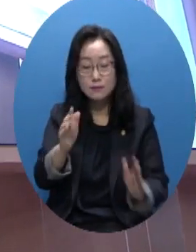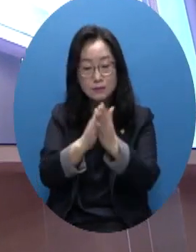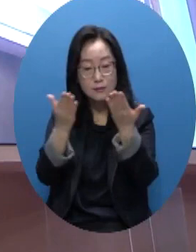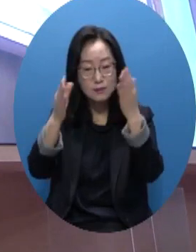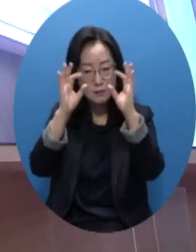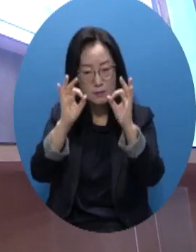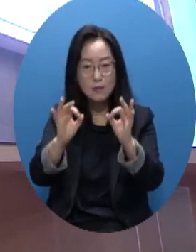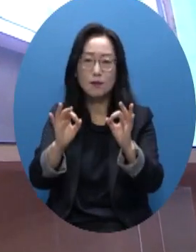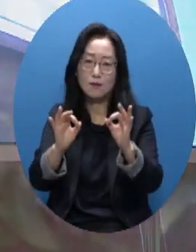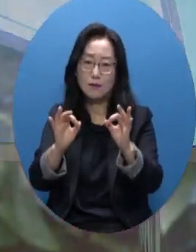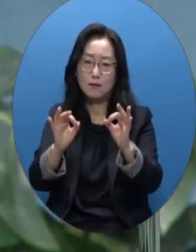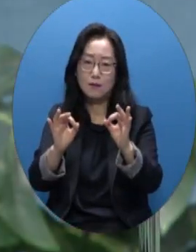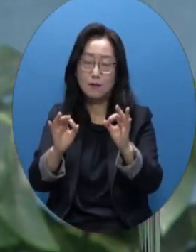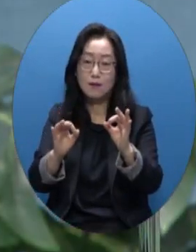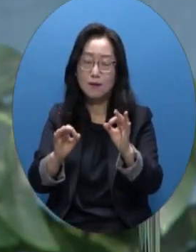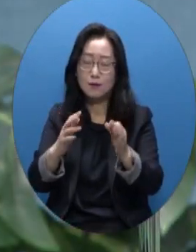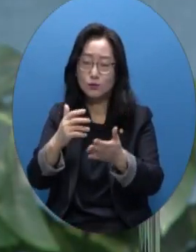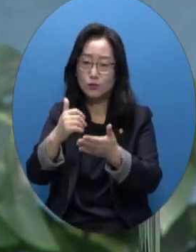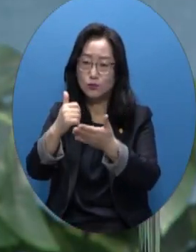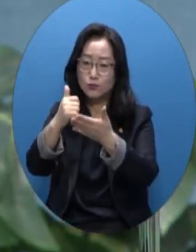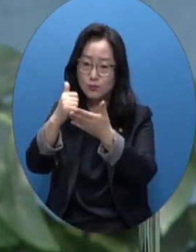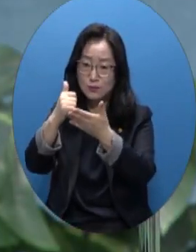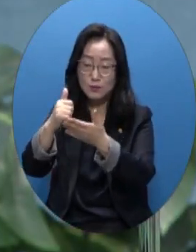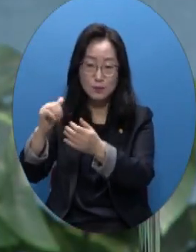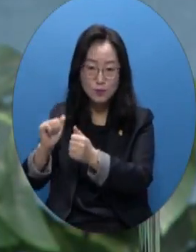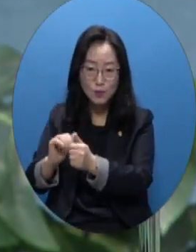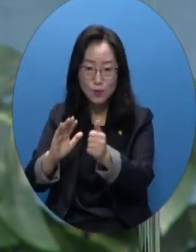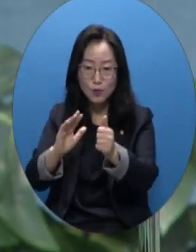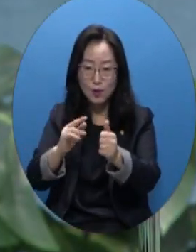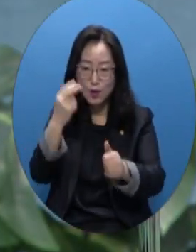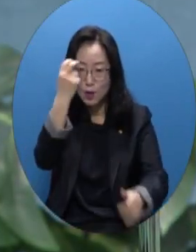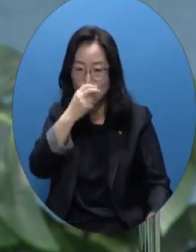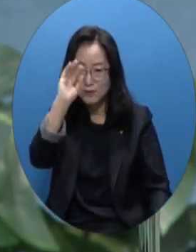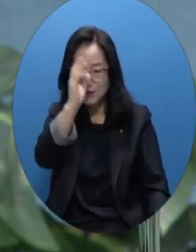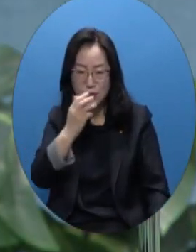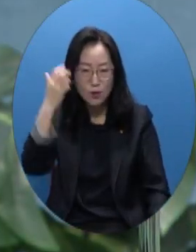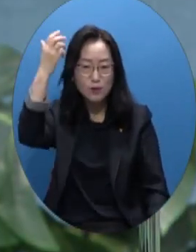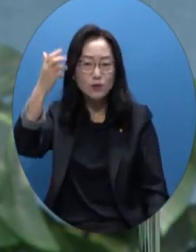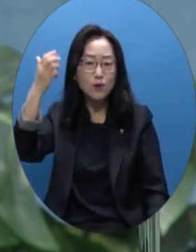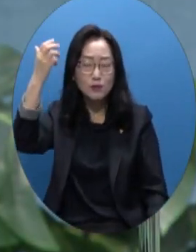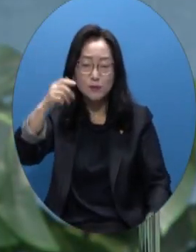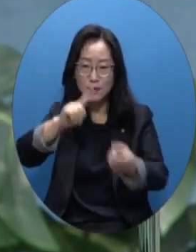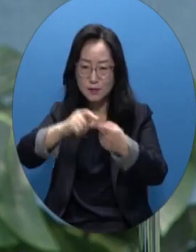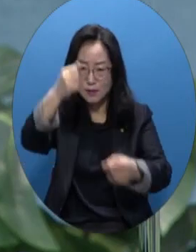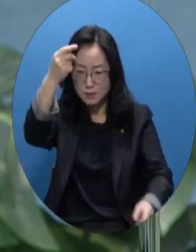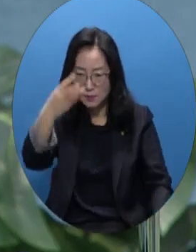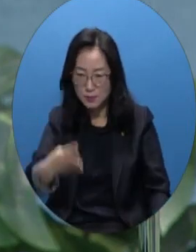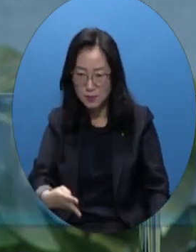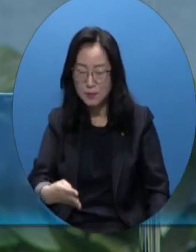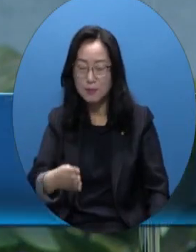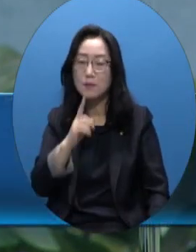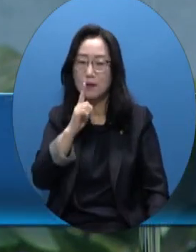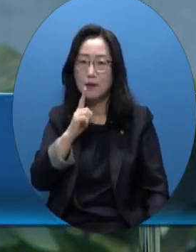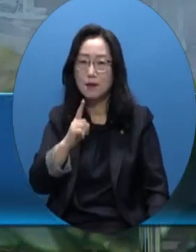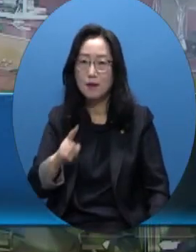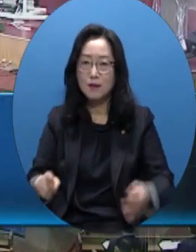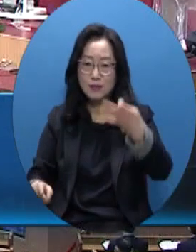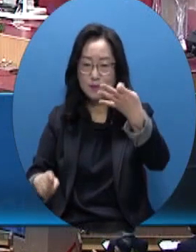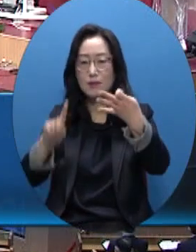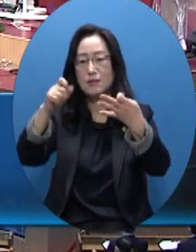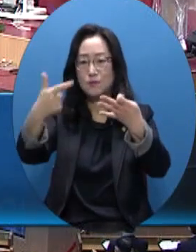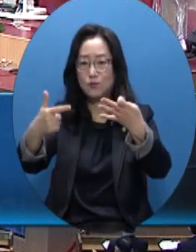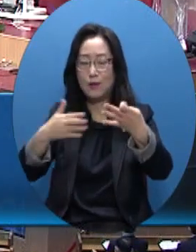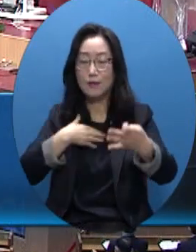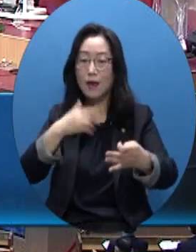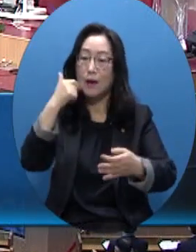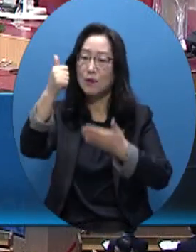3장에 힘이 버려진 보사 성에 대한 얘기가 여러 차례 엄 되고 있습니다 14장 16절 입니다